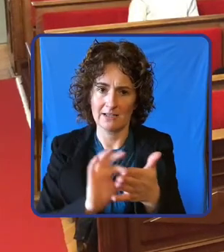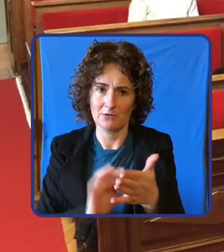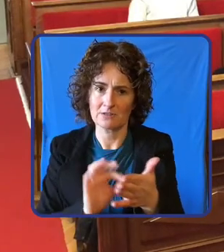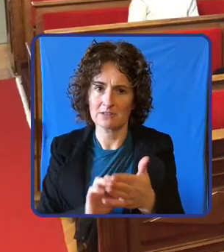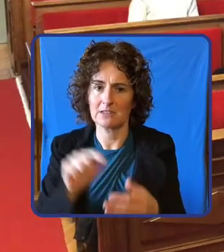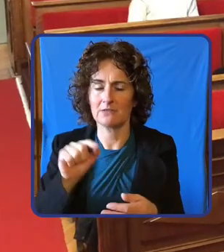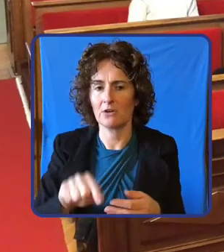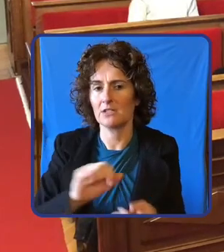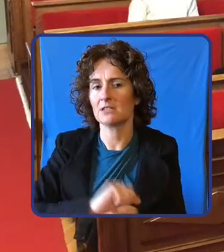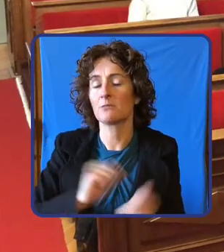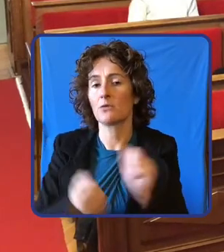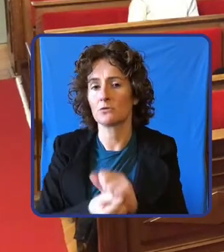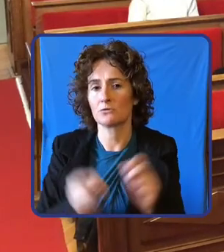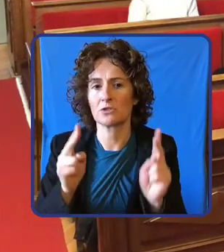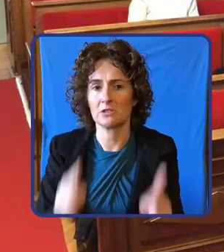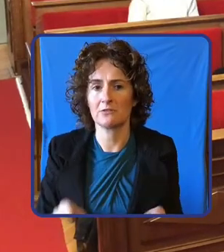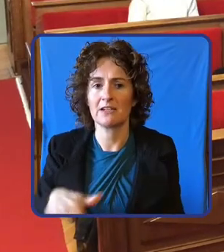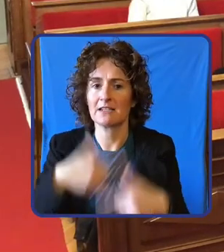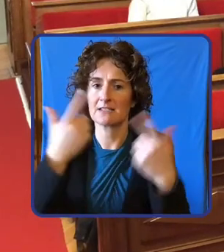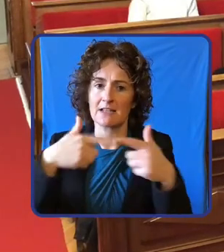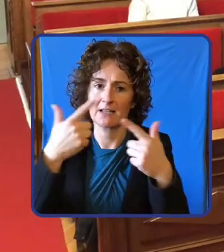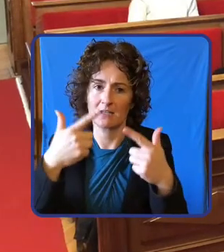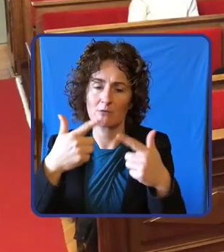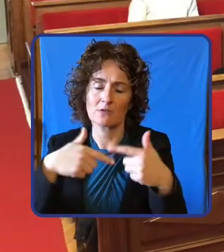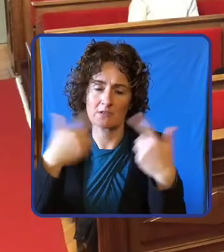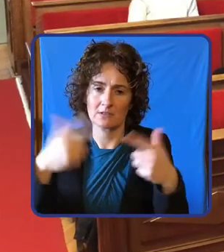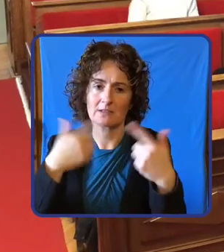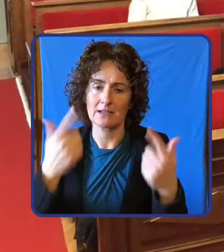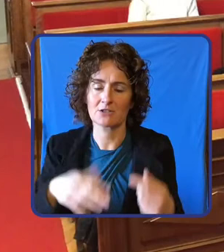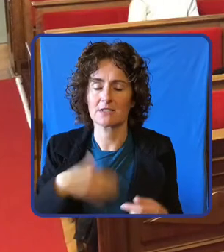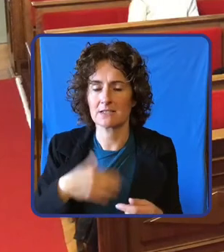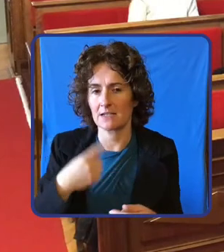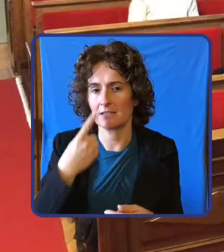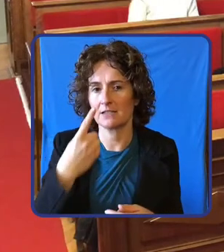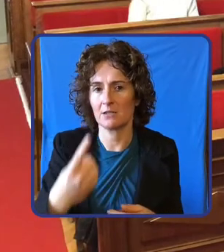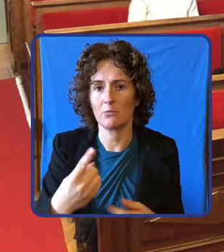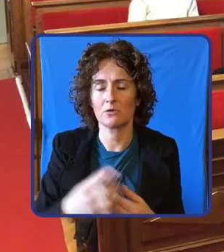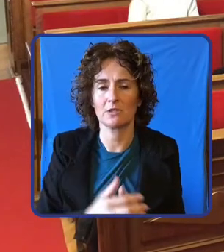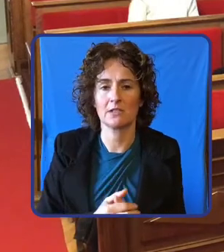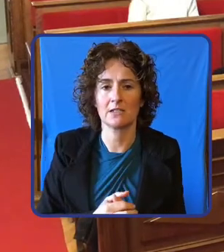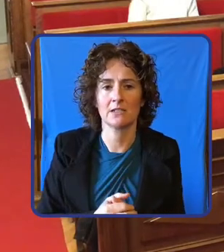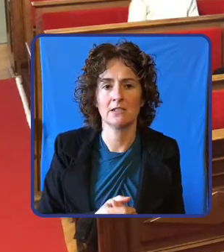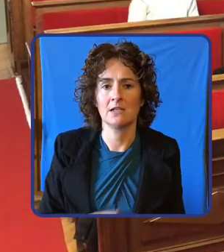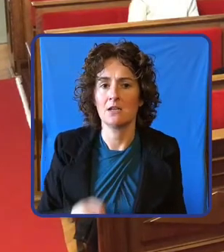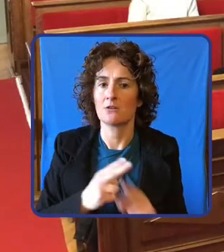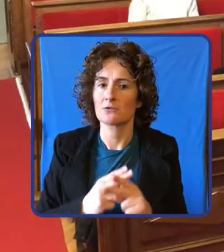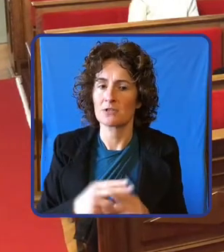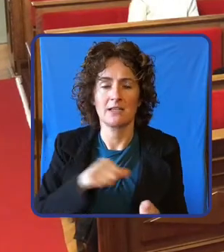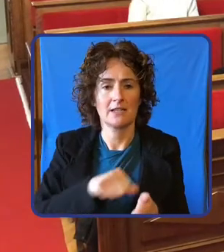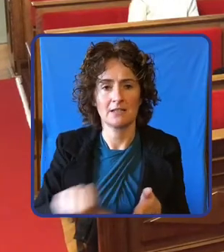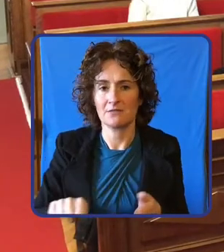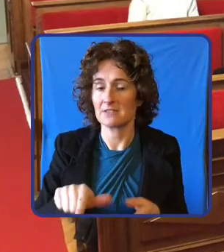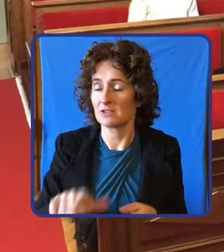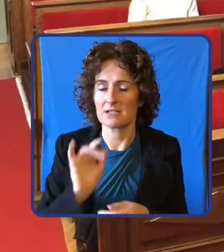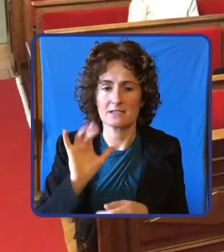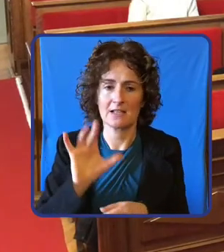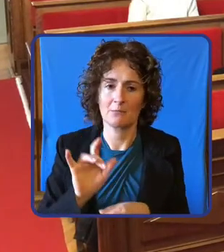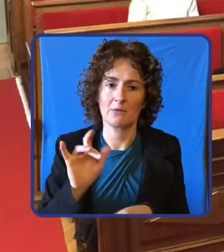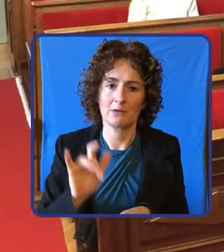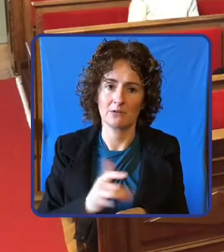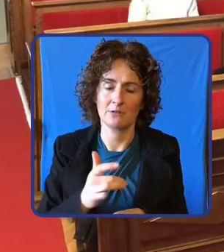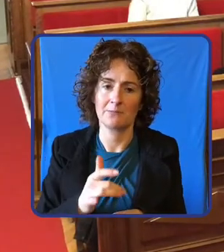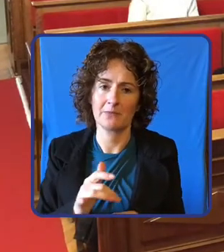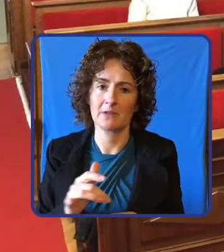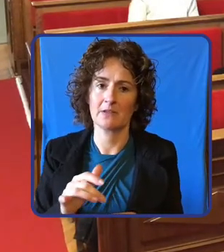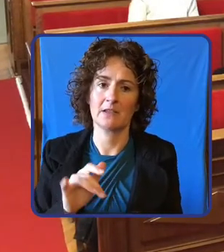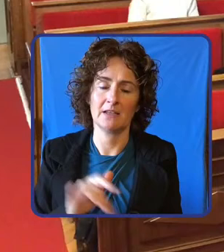000 forintra emelkedett. De ez csak tájékoztató információ, nincs hatása a segélyek kifizetésére. A költségvetéshez tartozik még